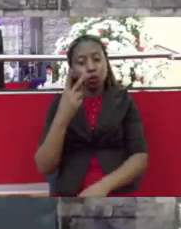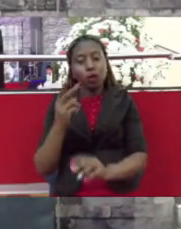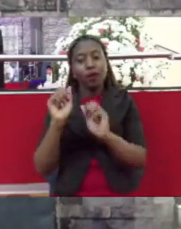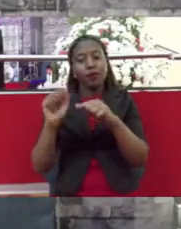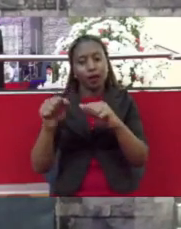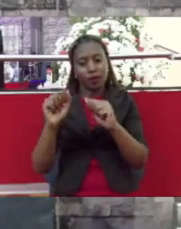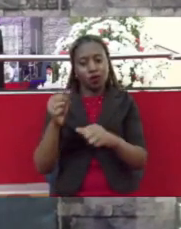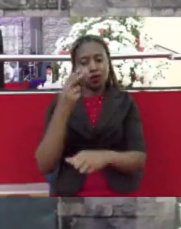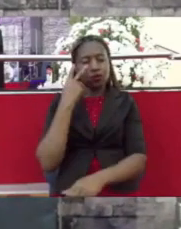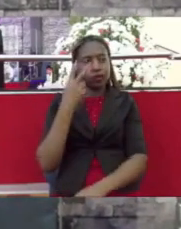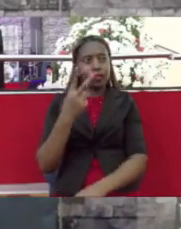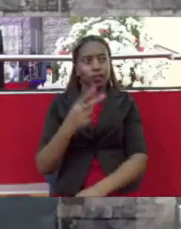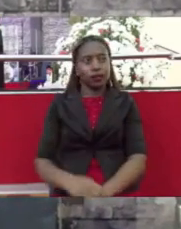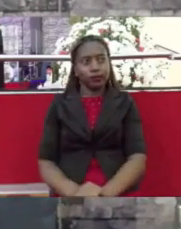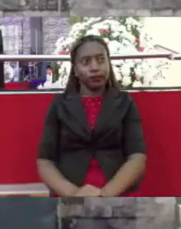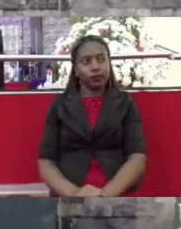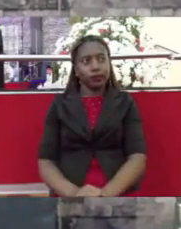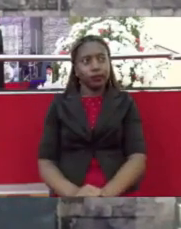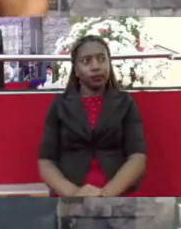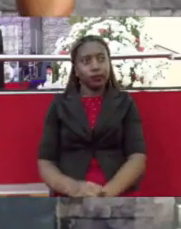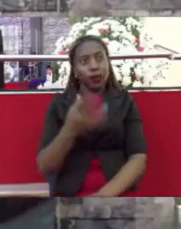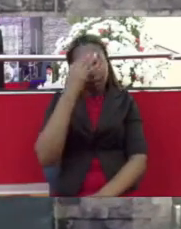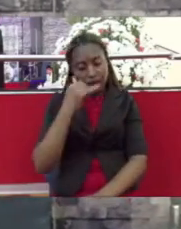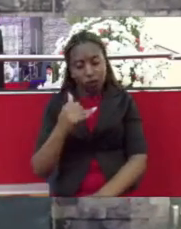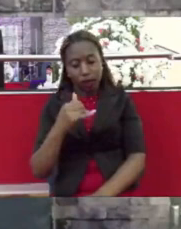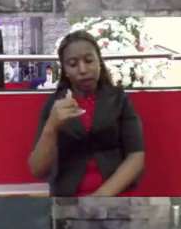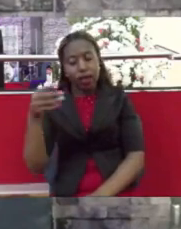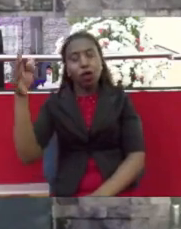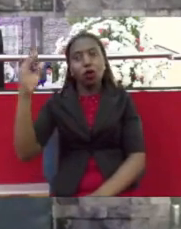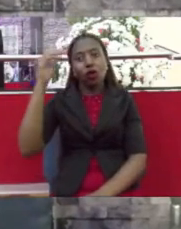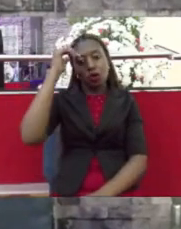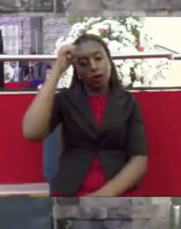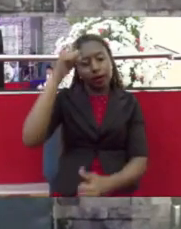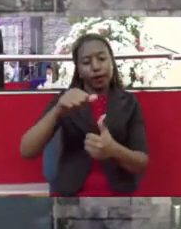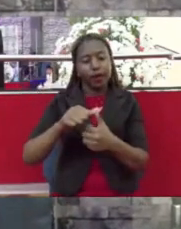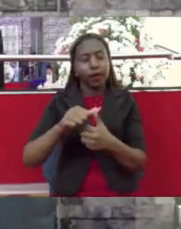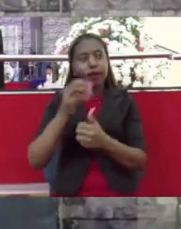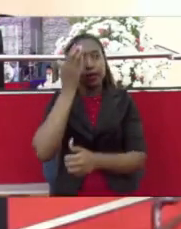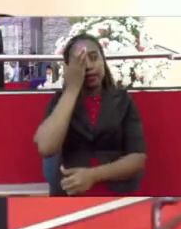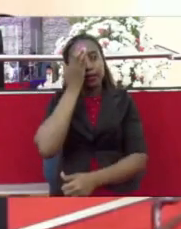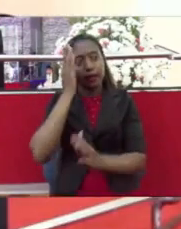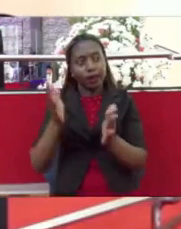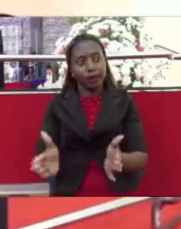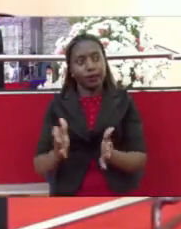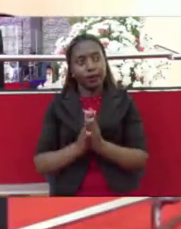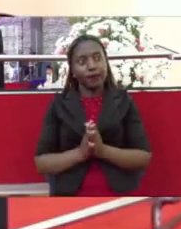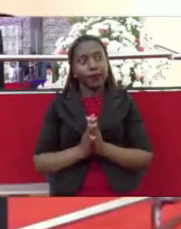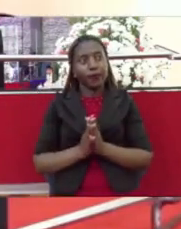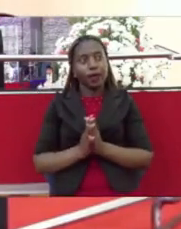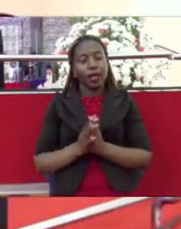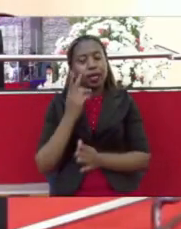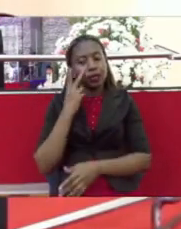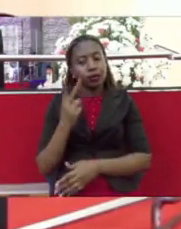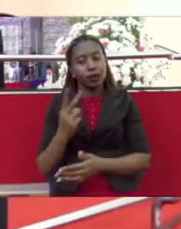Lakini tutazama na tuone. No wonder God reminded the Israelites. Ndio maana Mungu akawakumbusha Waisraeli. That behold.